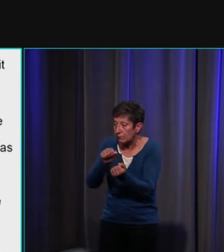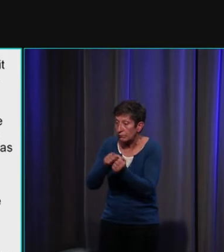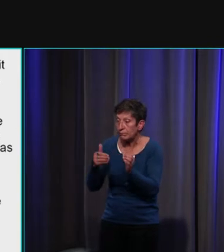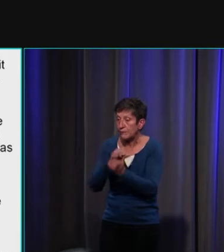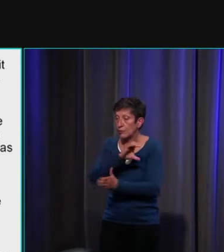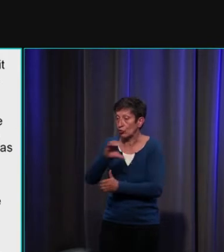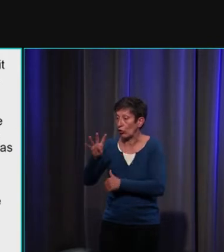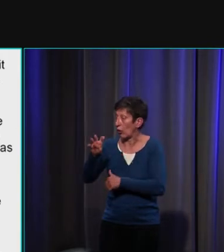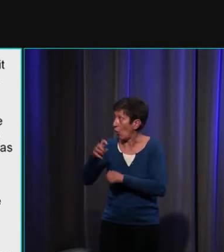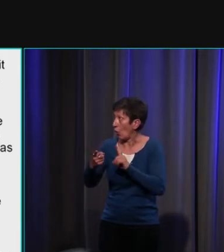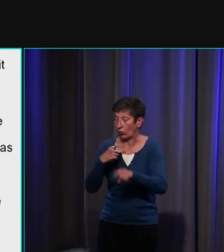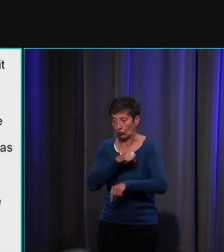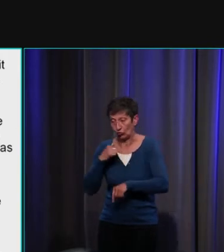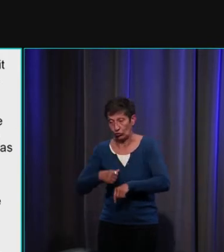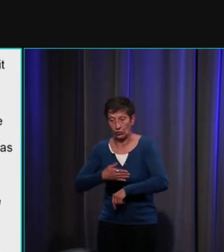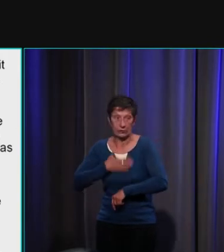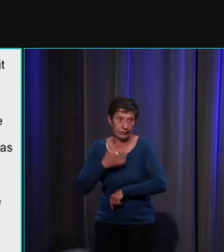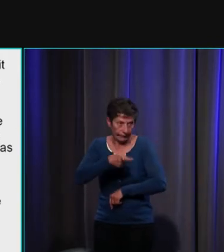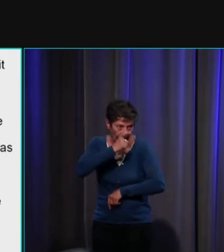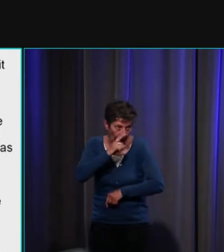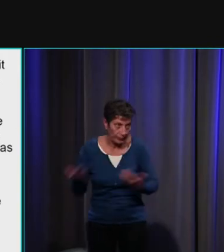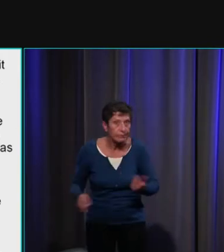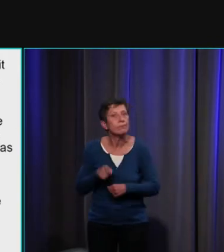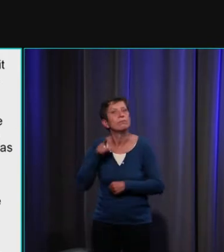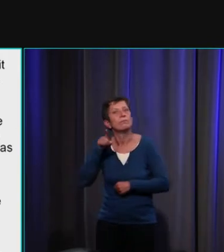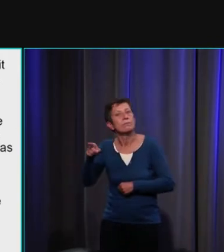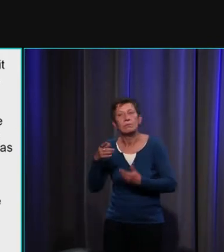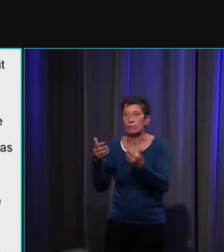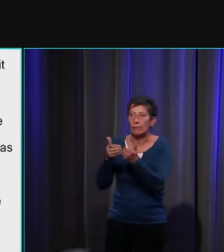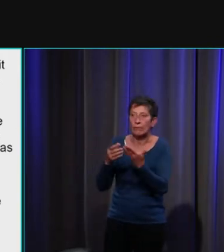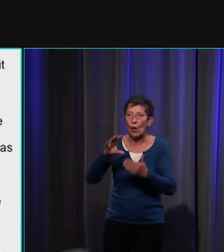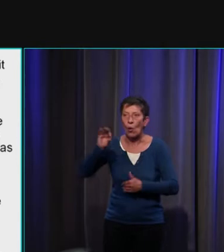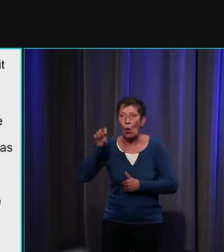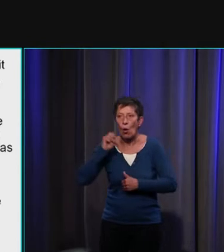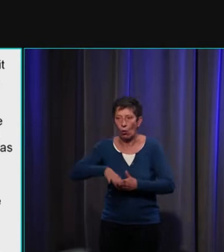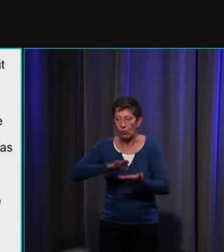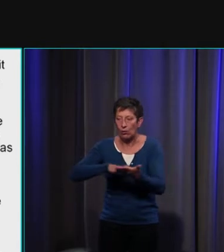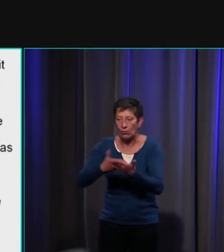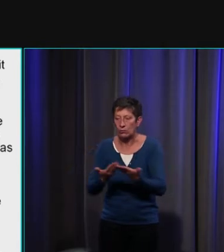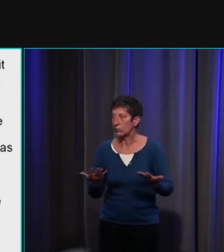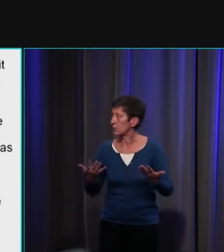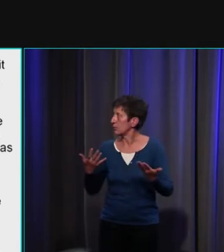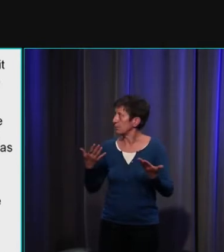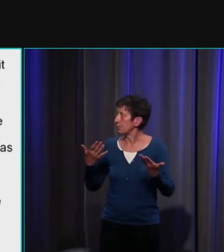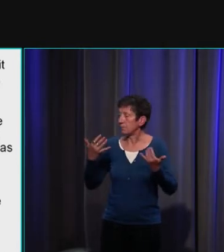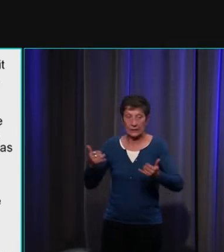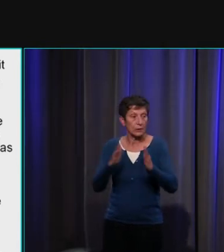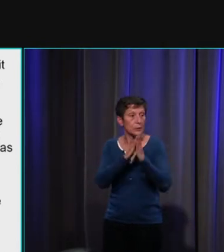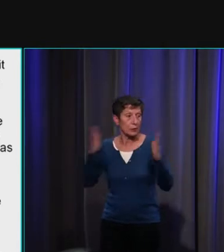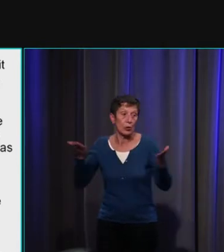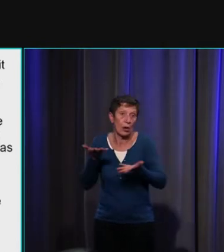la chine grâce aux arabes et il a demandé que l'on ultra 10 le coran c'est ici à la bibliothèque de l'arsenal tout près